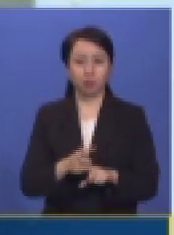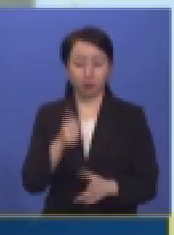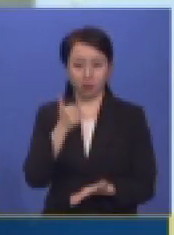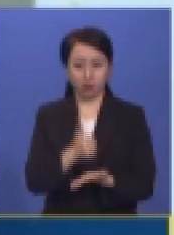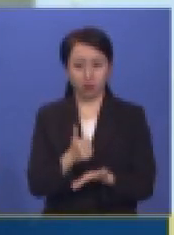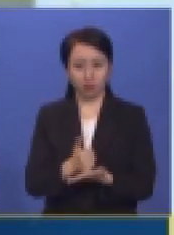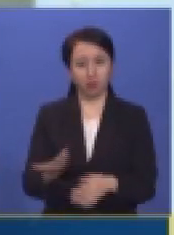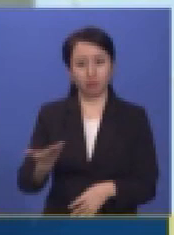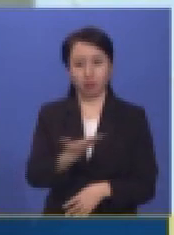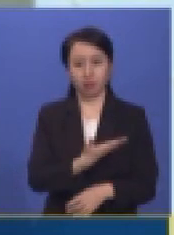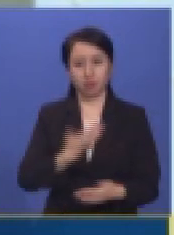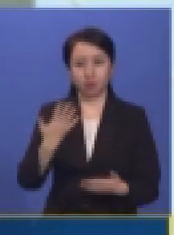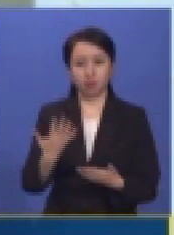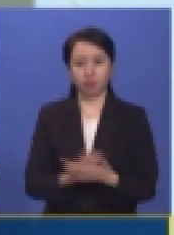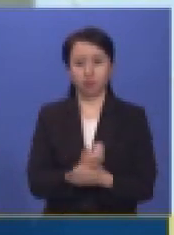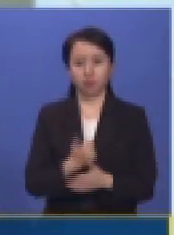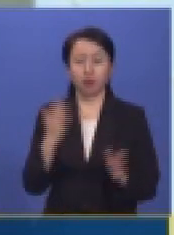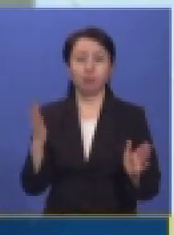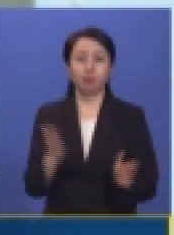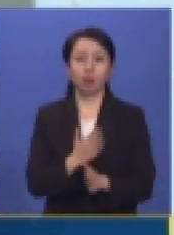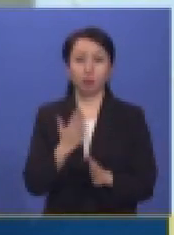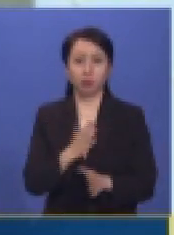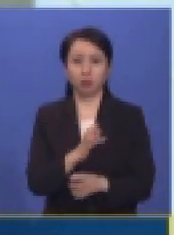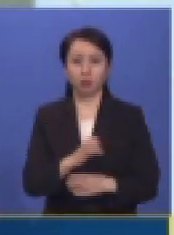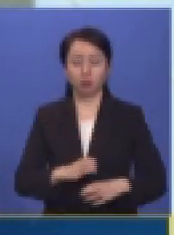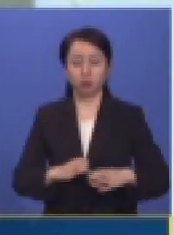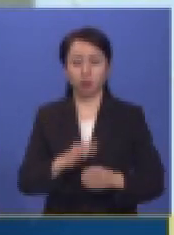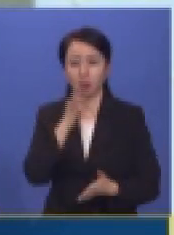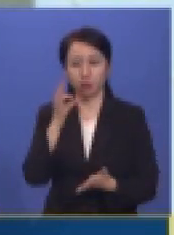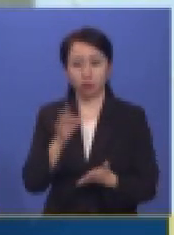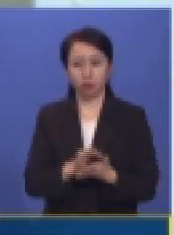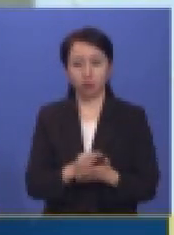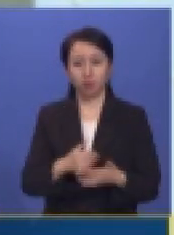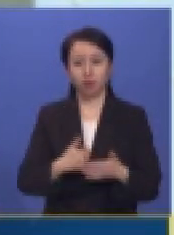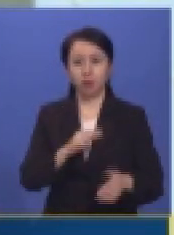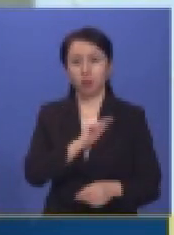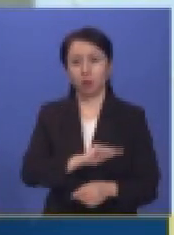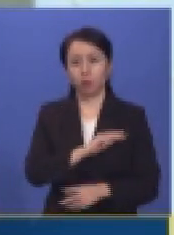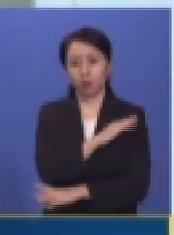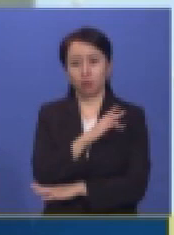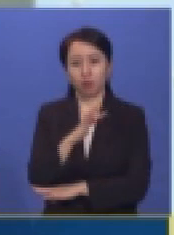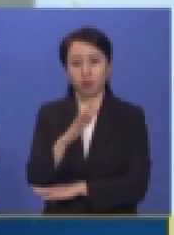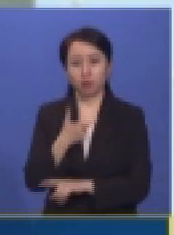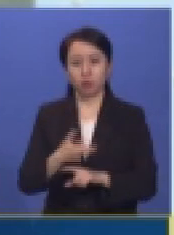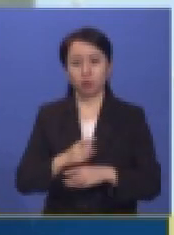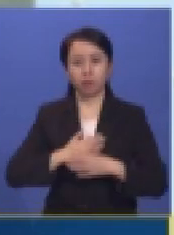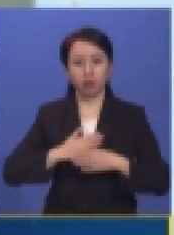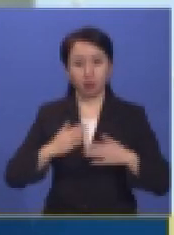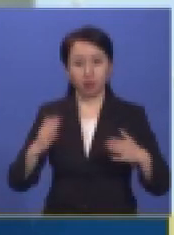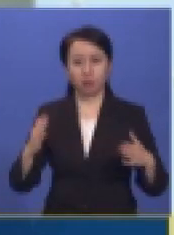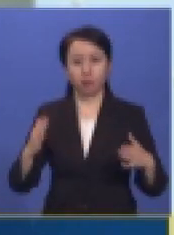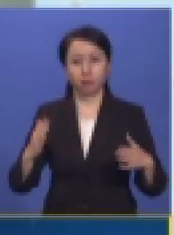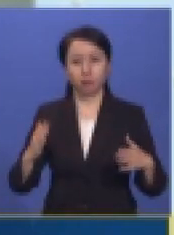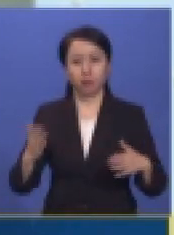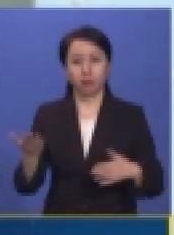главного нашего достояния природных ресурсов. Ответственность перед работниками леса очень велика.